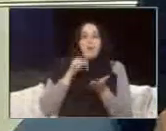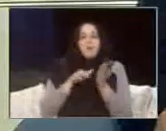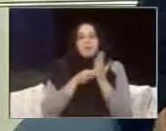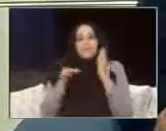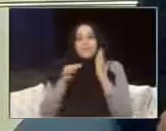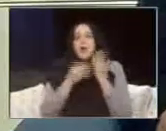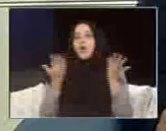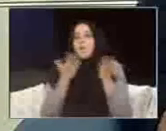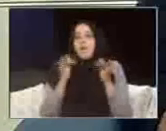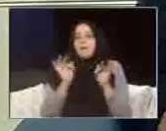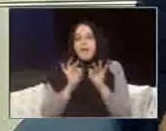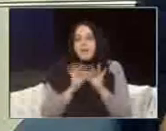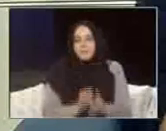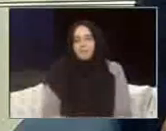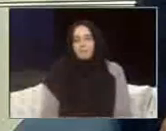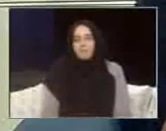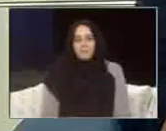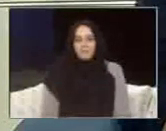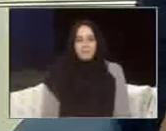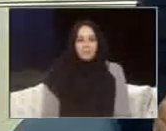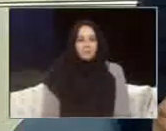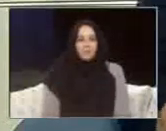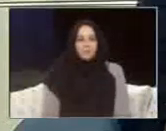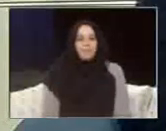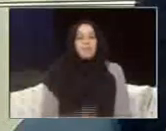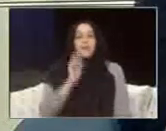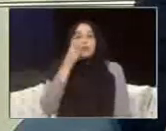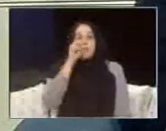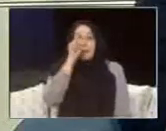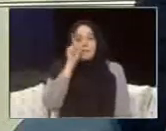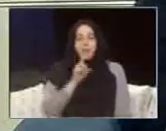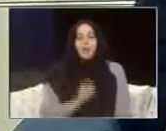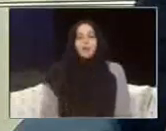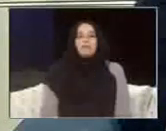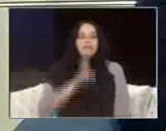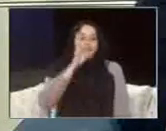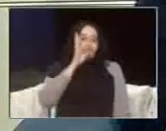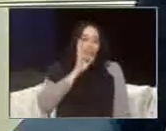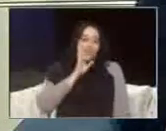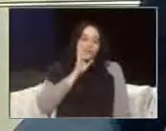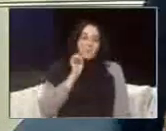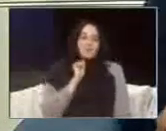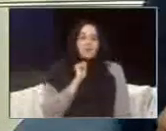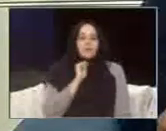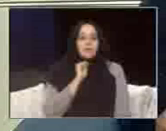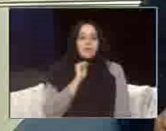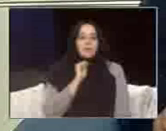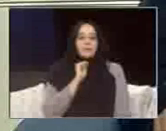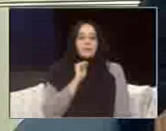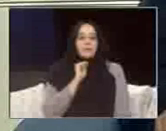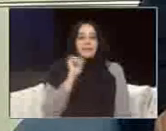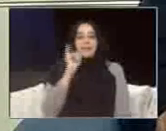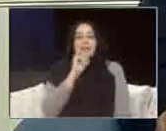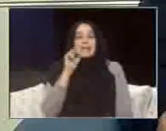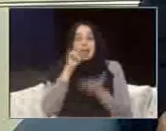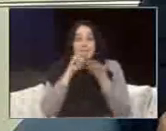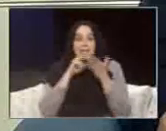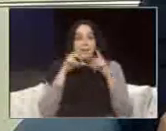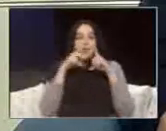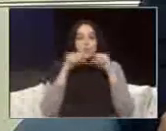نعم. هذا واش حبيت نعرف. واضح. والسؤال الثاني يعيشك اللي يقرا سورة الكهف